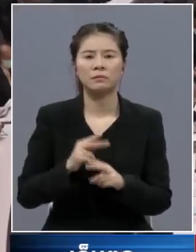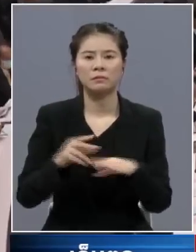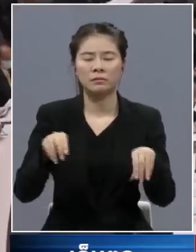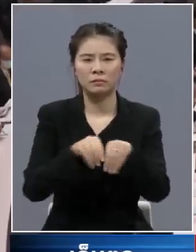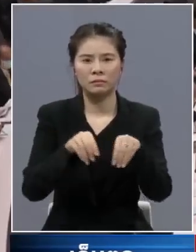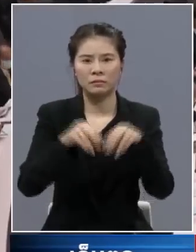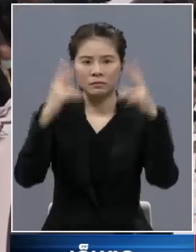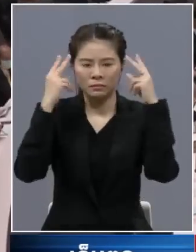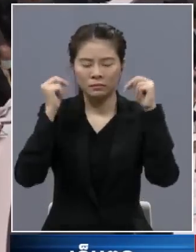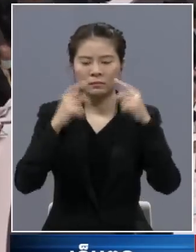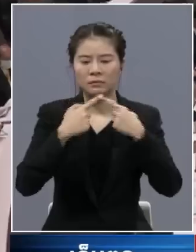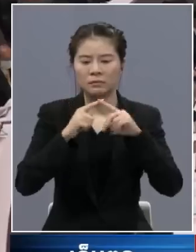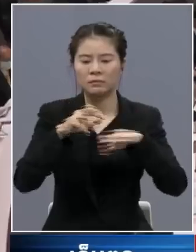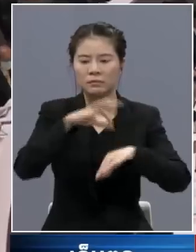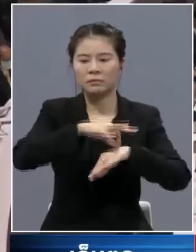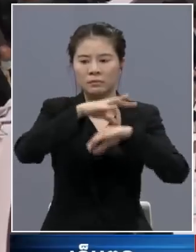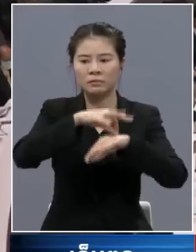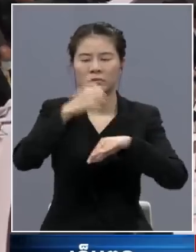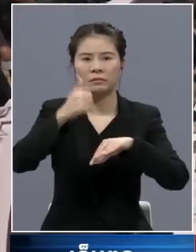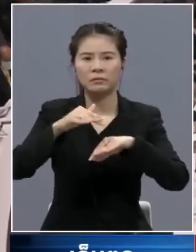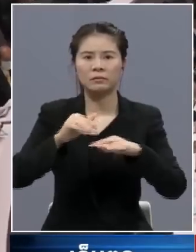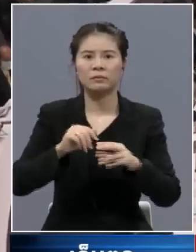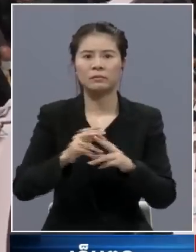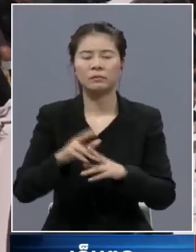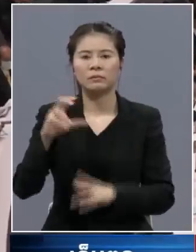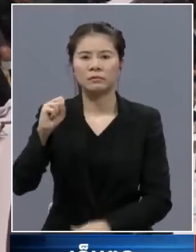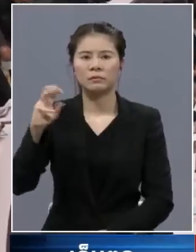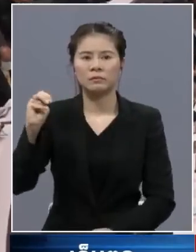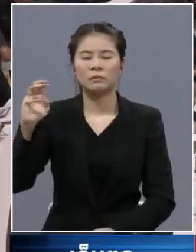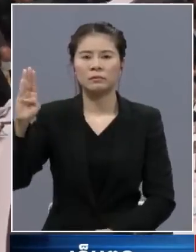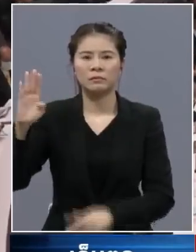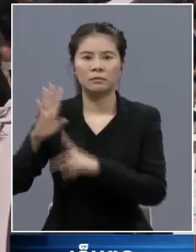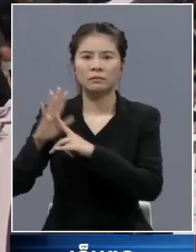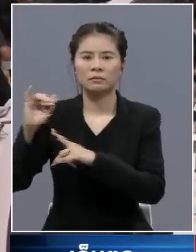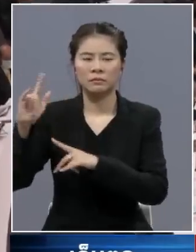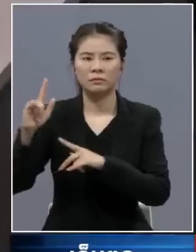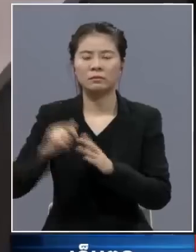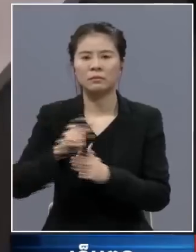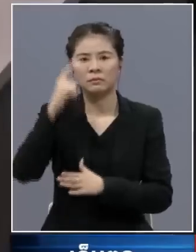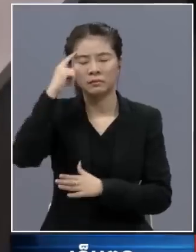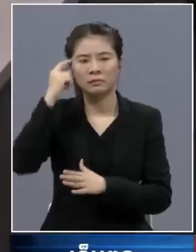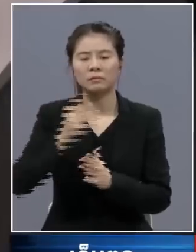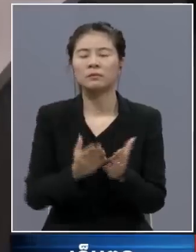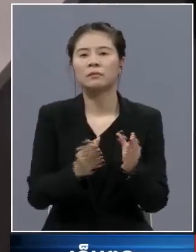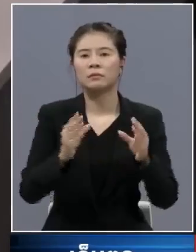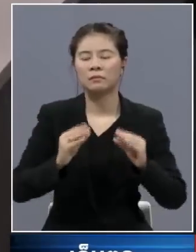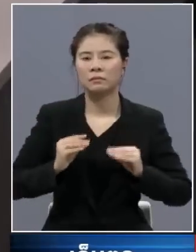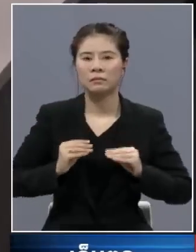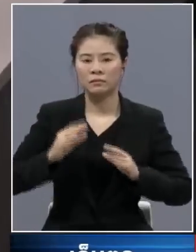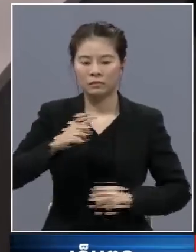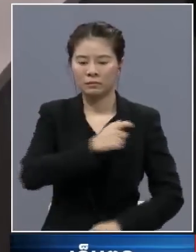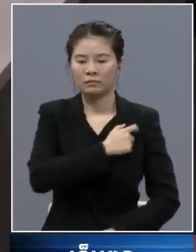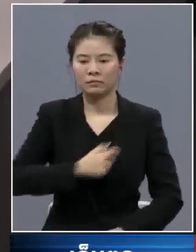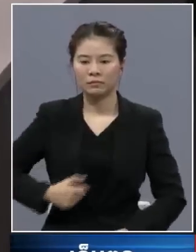ผู้สื่อข่าวไปรอกันที่บ้านพลอากาศเอกสมบูรณ์แล้วนะฮะจัดบ้านเรียบร้อยเพื่อที่จะรับพระบรมราชโองการแต่งชุดขาวร